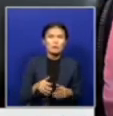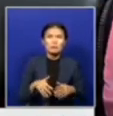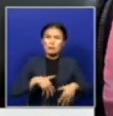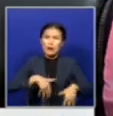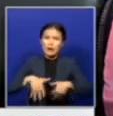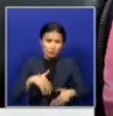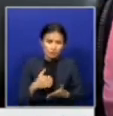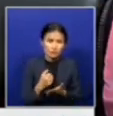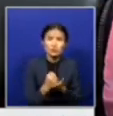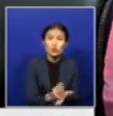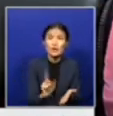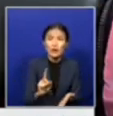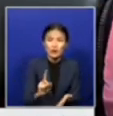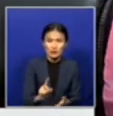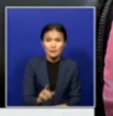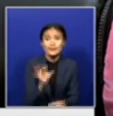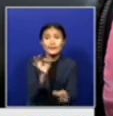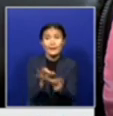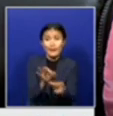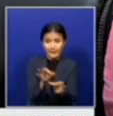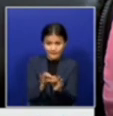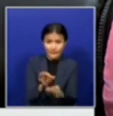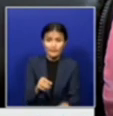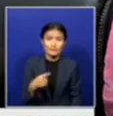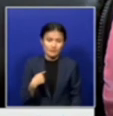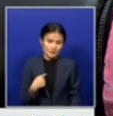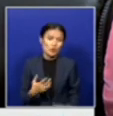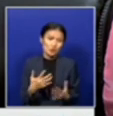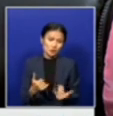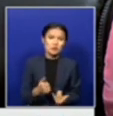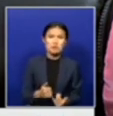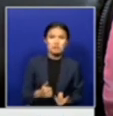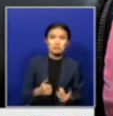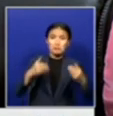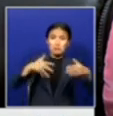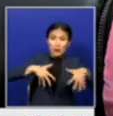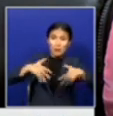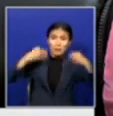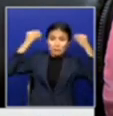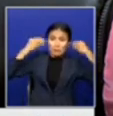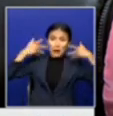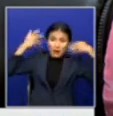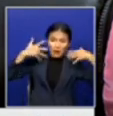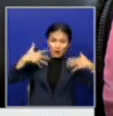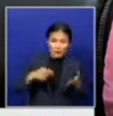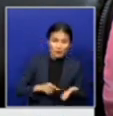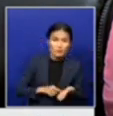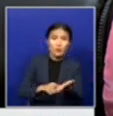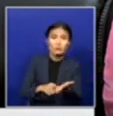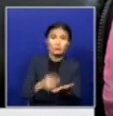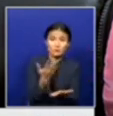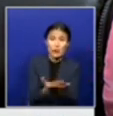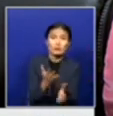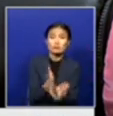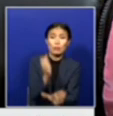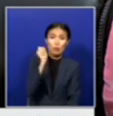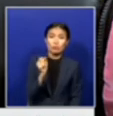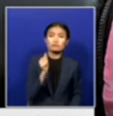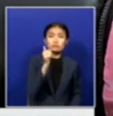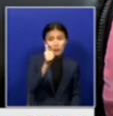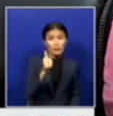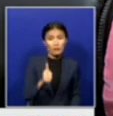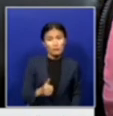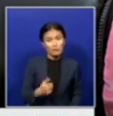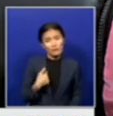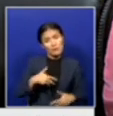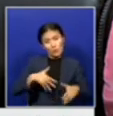าท์เล็ตเขาก็มีรายได้มีงานทำส่วนประชาชนครับเอาบัตรไปขึ้นได้เงินทันทีก็เอามาจับจ่ายใช้ส